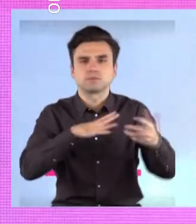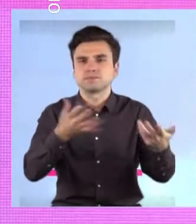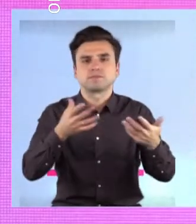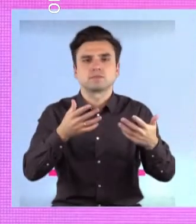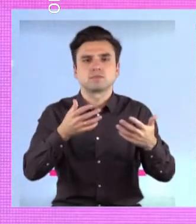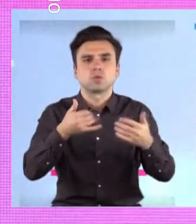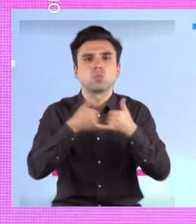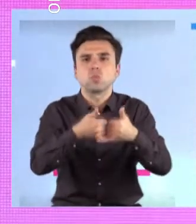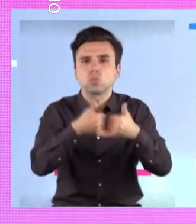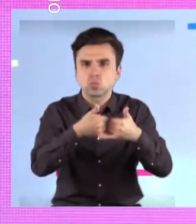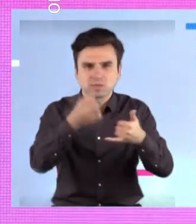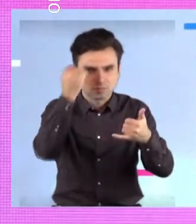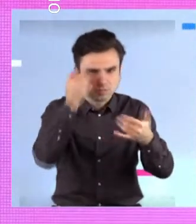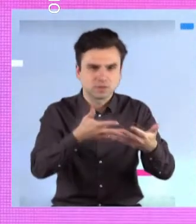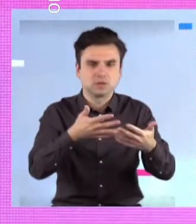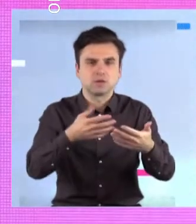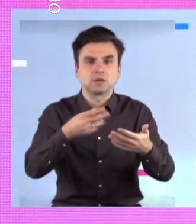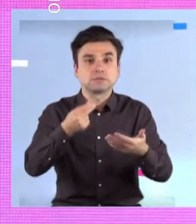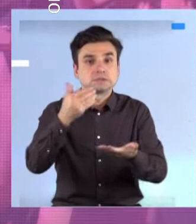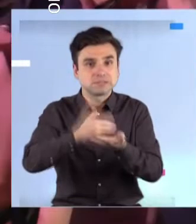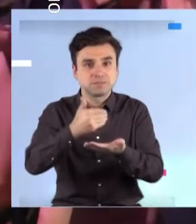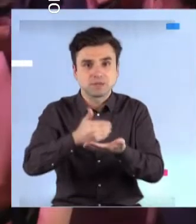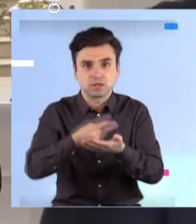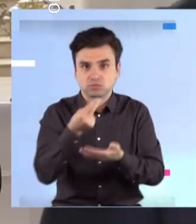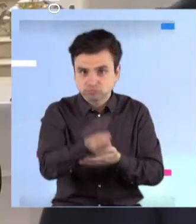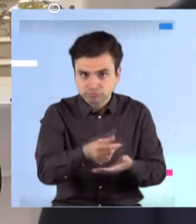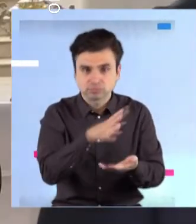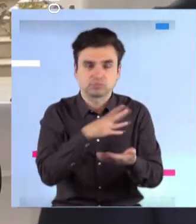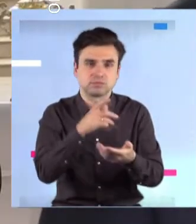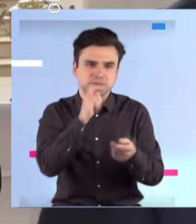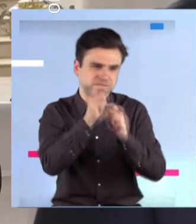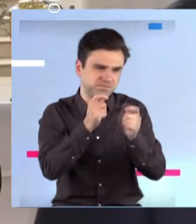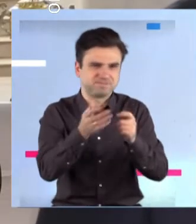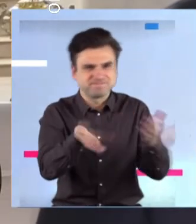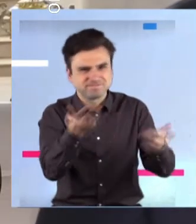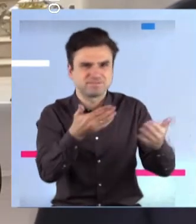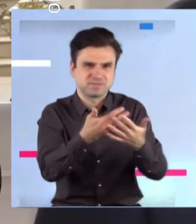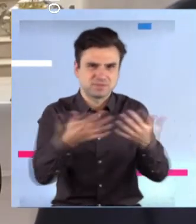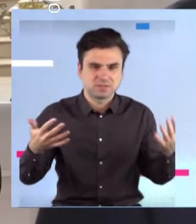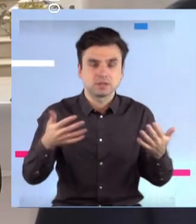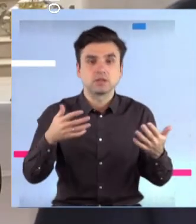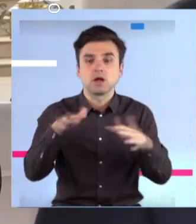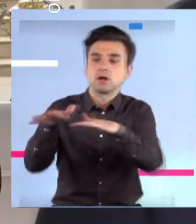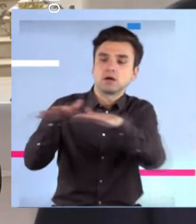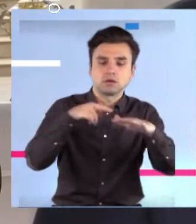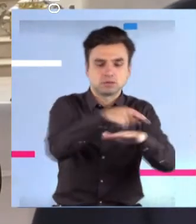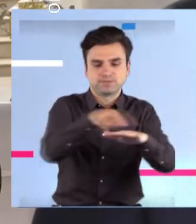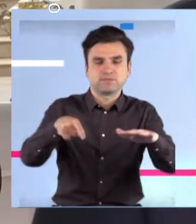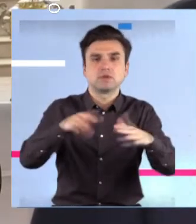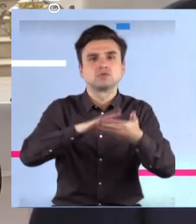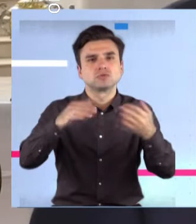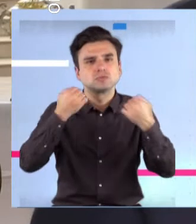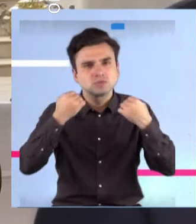Самі спортсмени, а також районні та міські чиновники. «Golden Fighter» – наше ежегодне мероприятие,